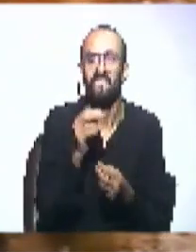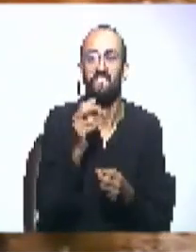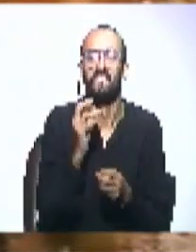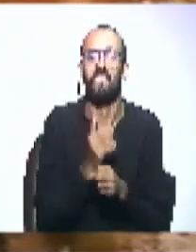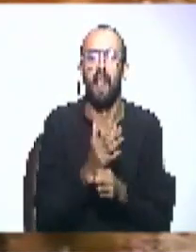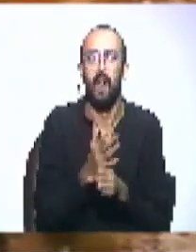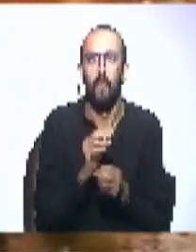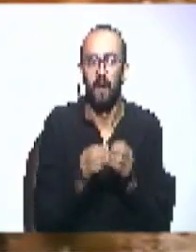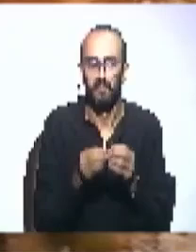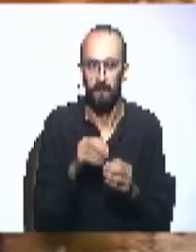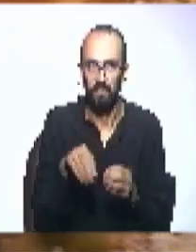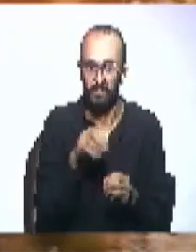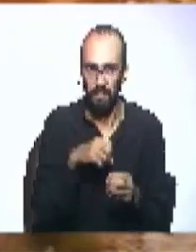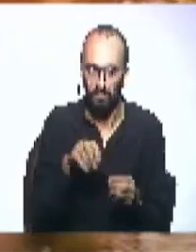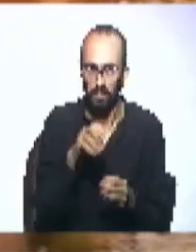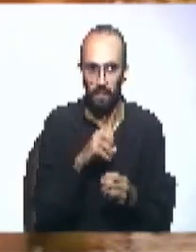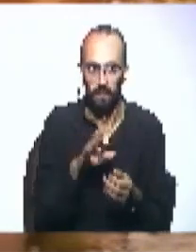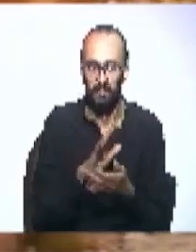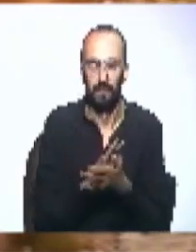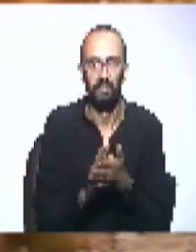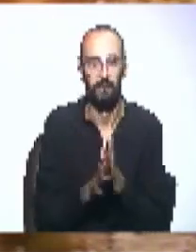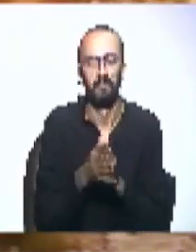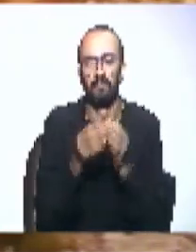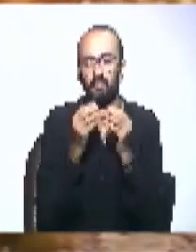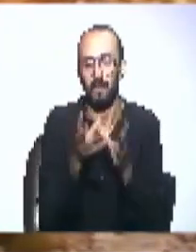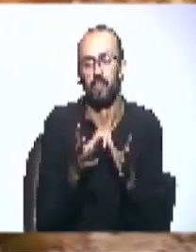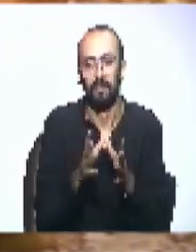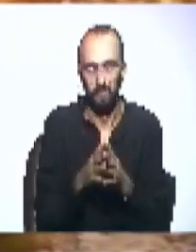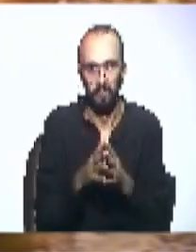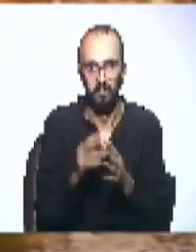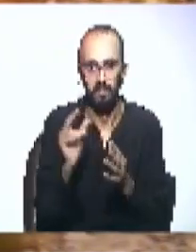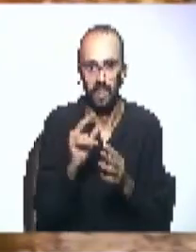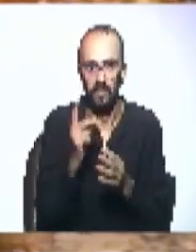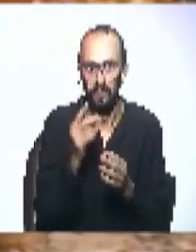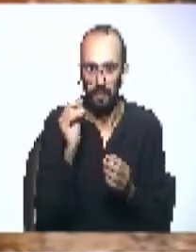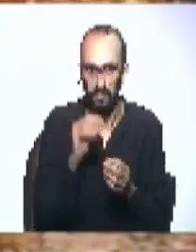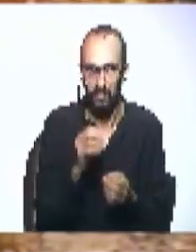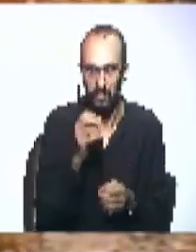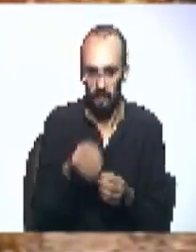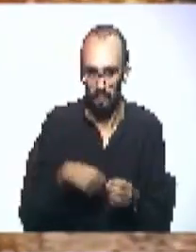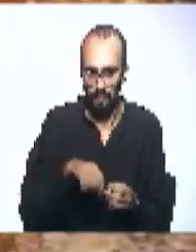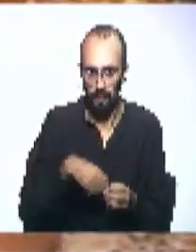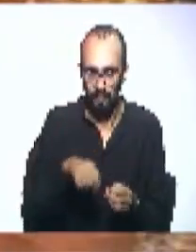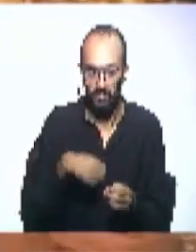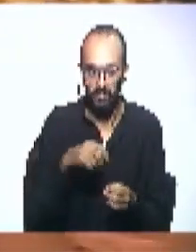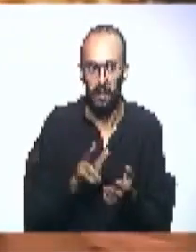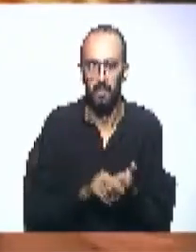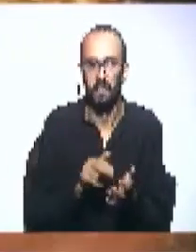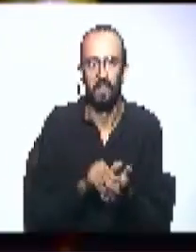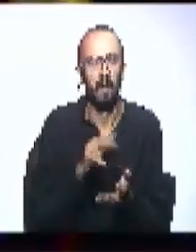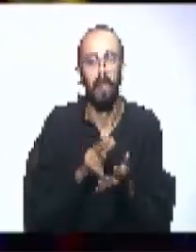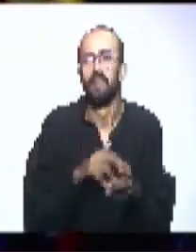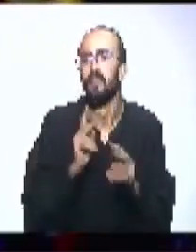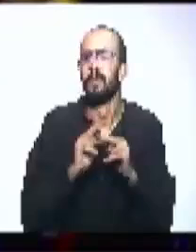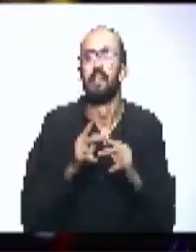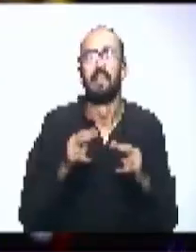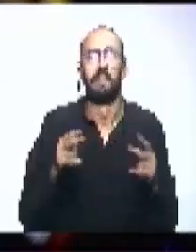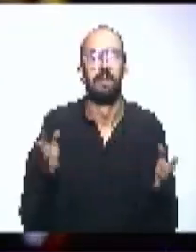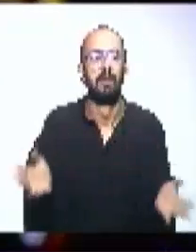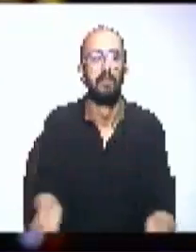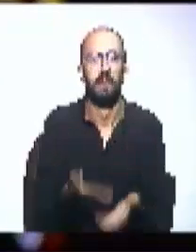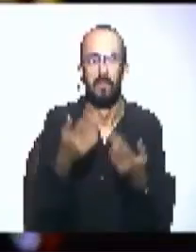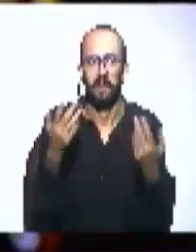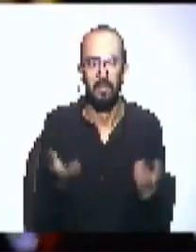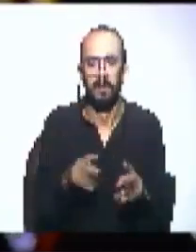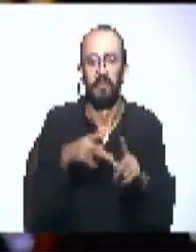الوان، واديت له معاها قطعتين ثلاثه بسطرمه، واديت له معاها بيضه كسرتها عليها، وجبن اي جبن بقى موجود عند حضرتك، حتى